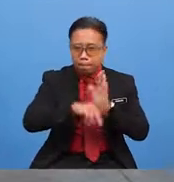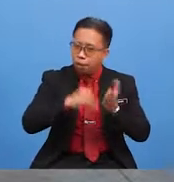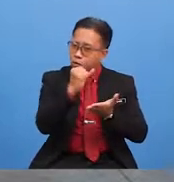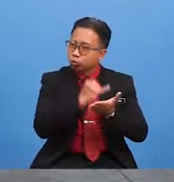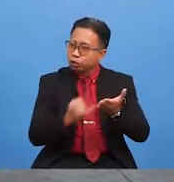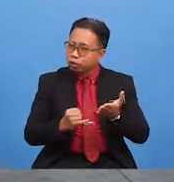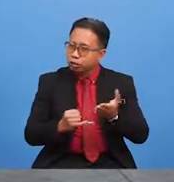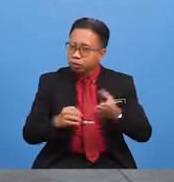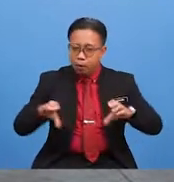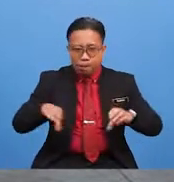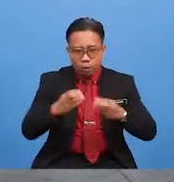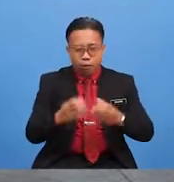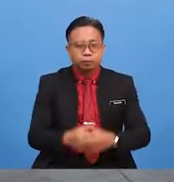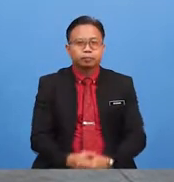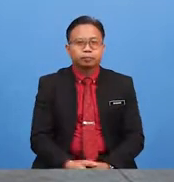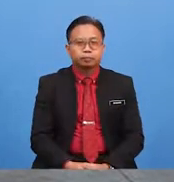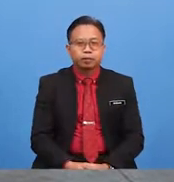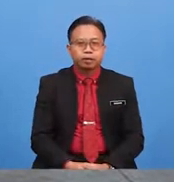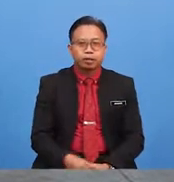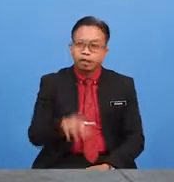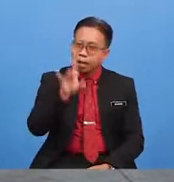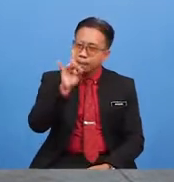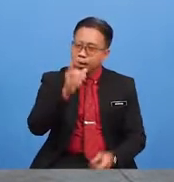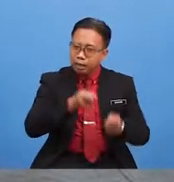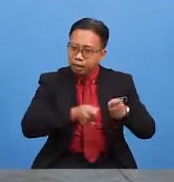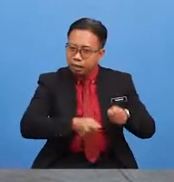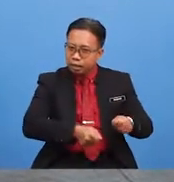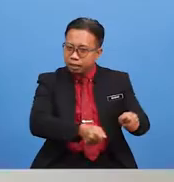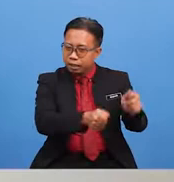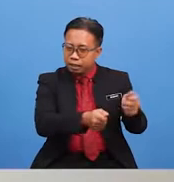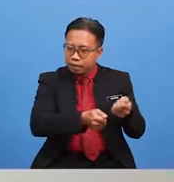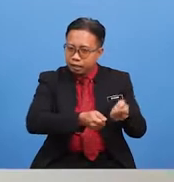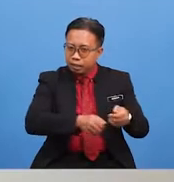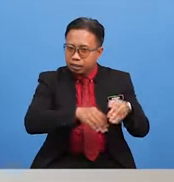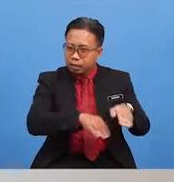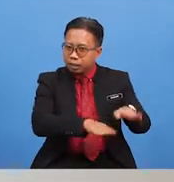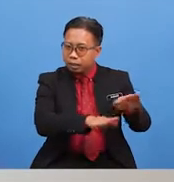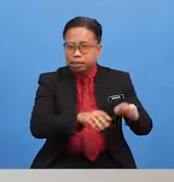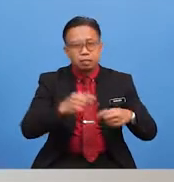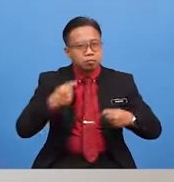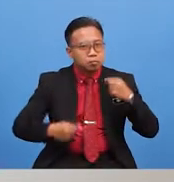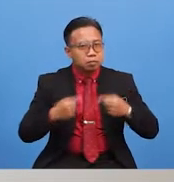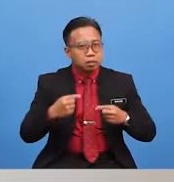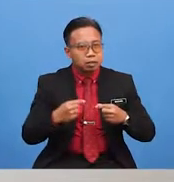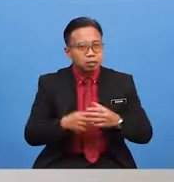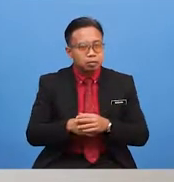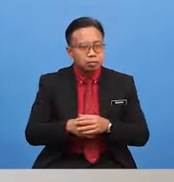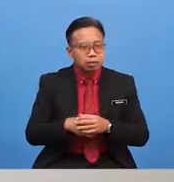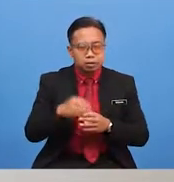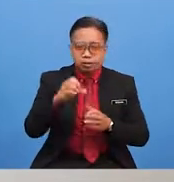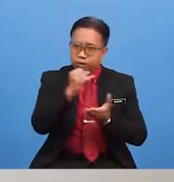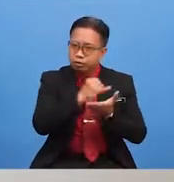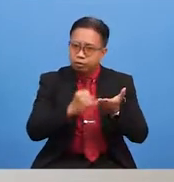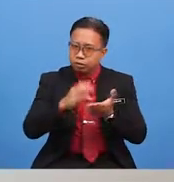karya. 8 aliran dan gaya ini seiring dengan perkembangan seni catan,